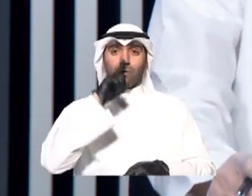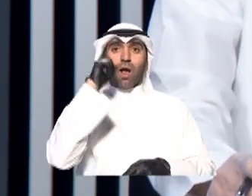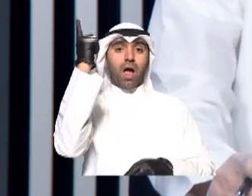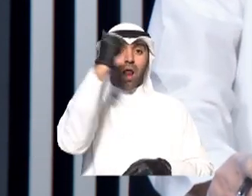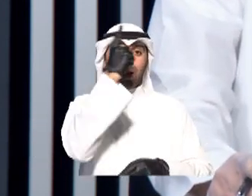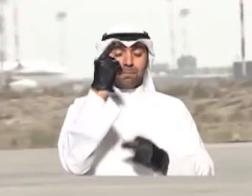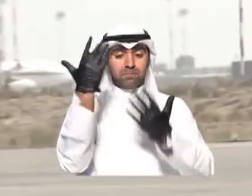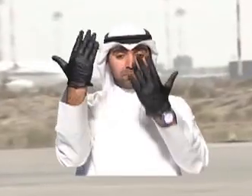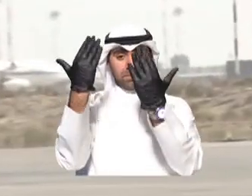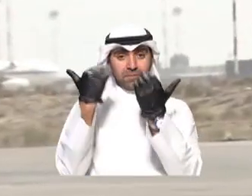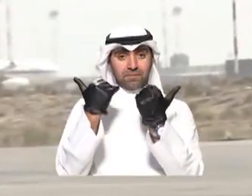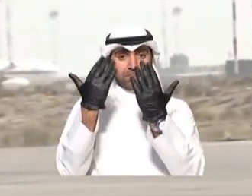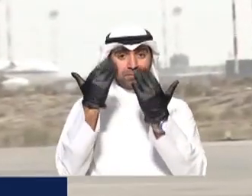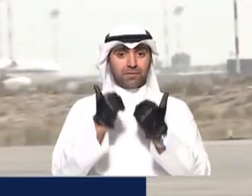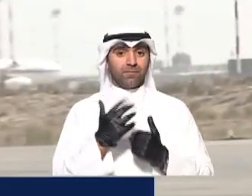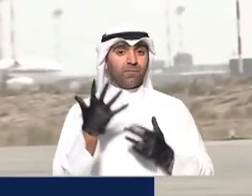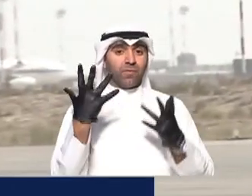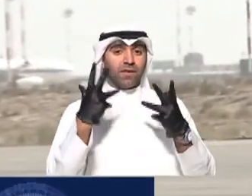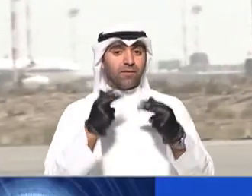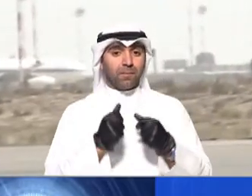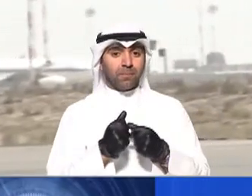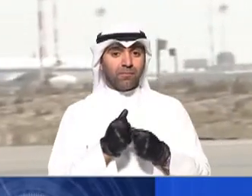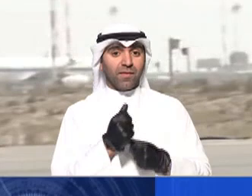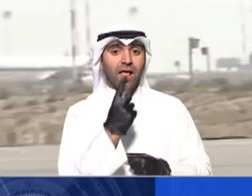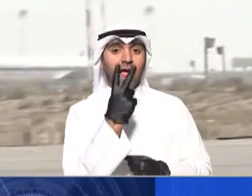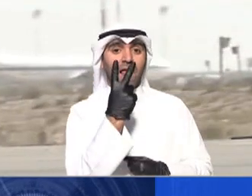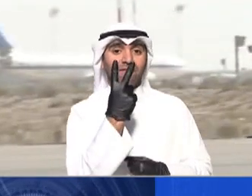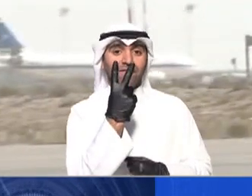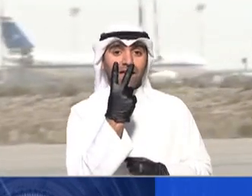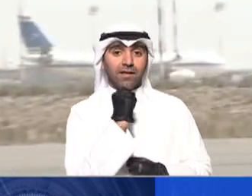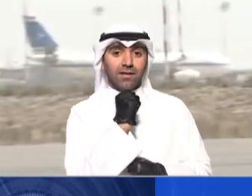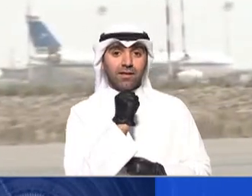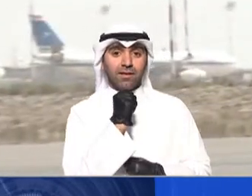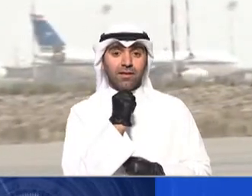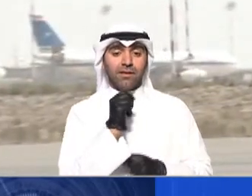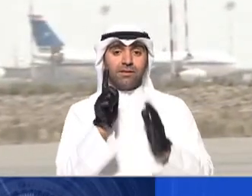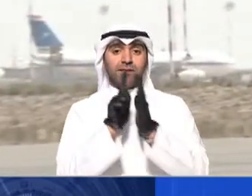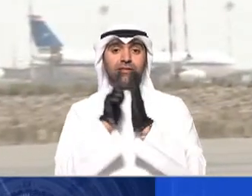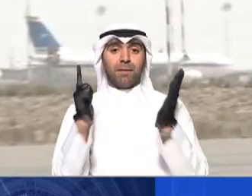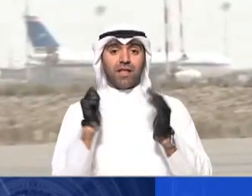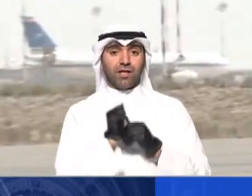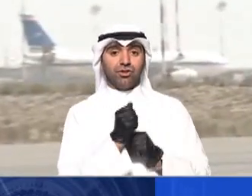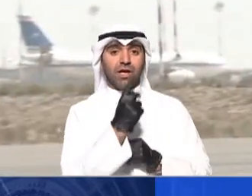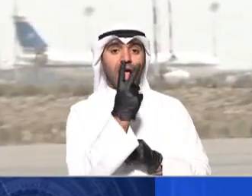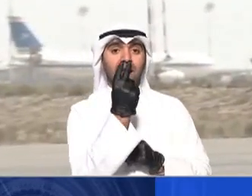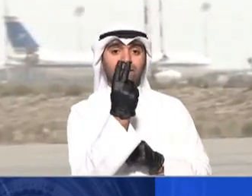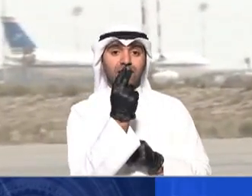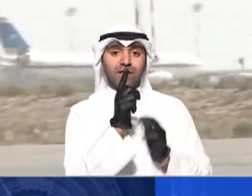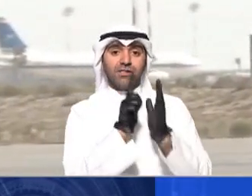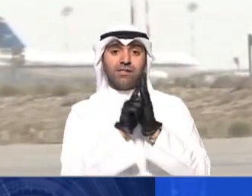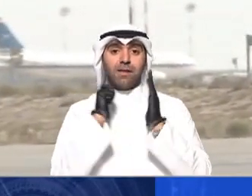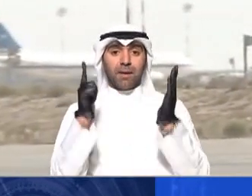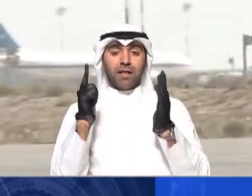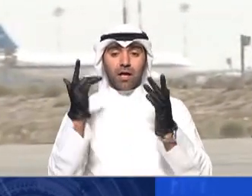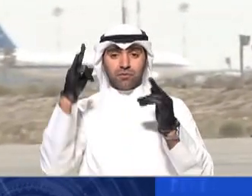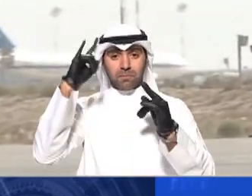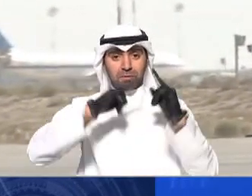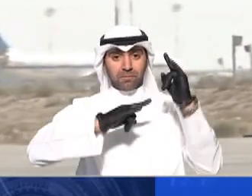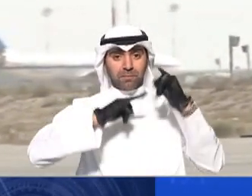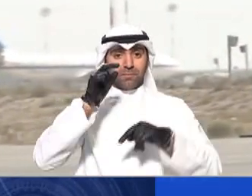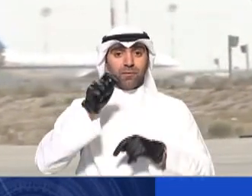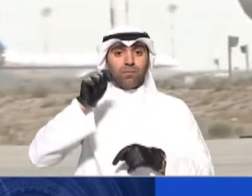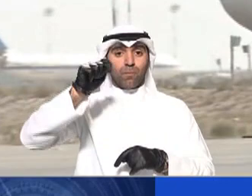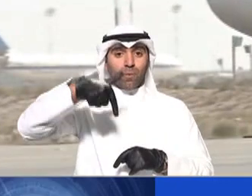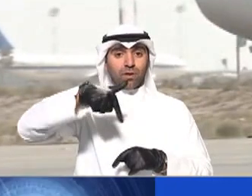2713 مواطنا من وجهات مختلفة حول العالم. وقال المتحدث الرسمي باسم الطيران المدني سعد العتيبي اليوم إنه تم